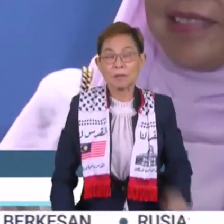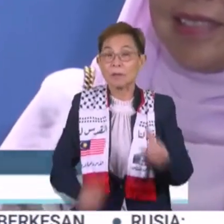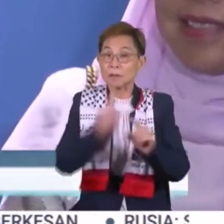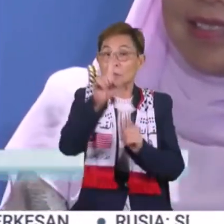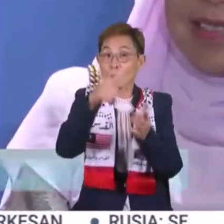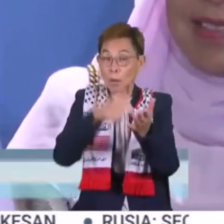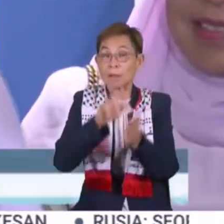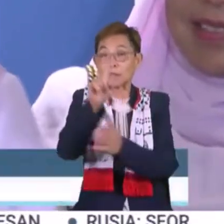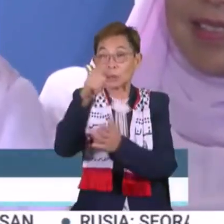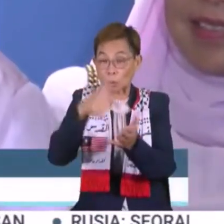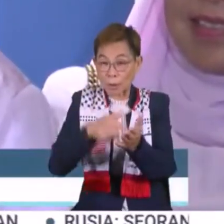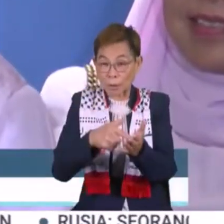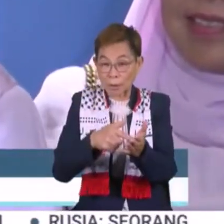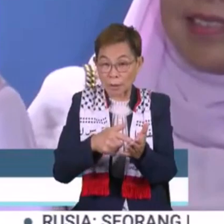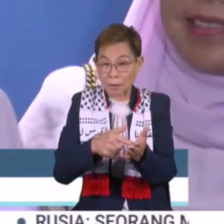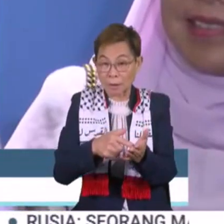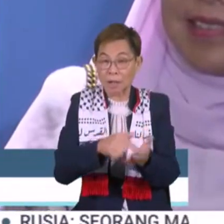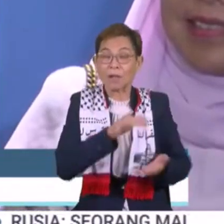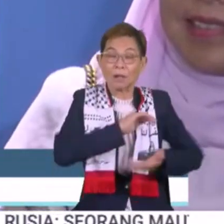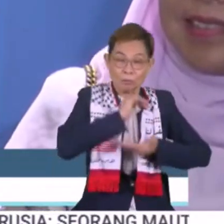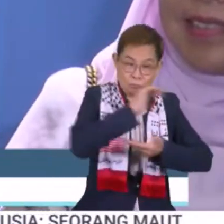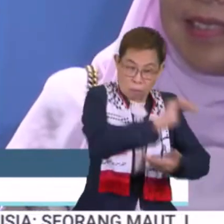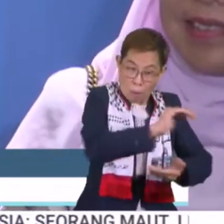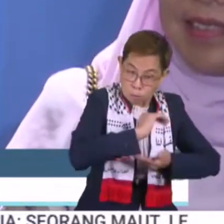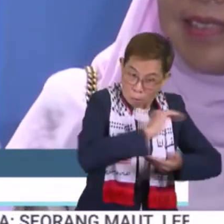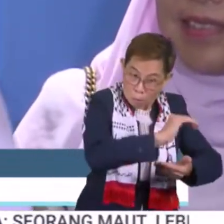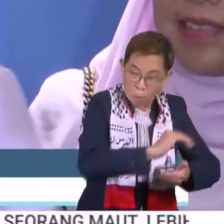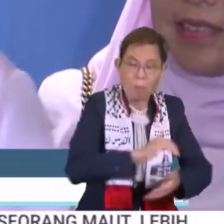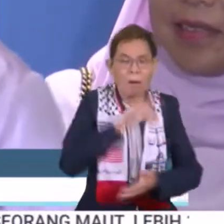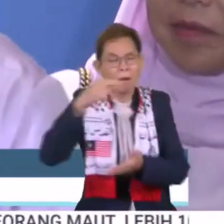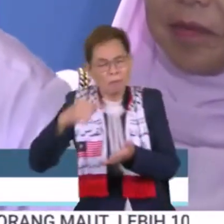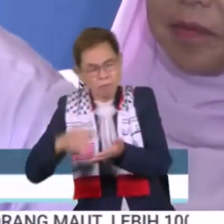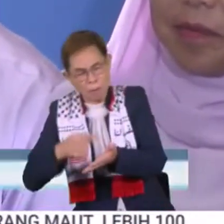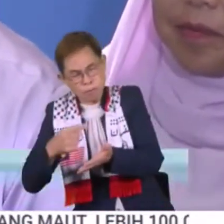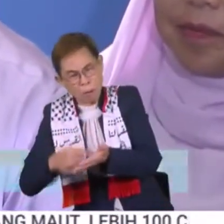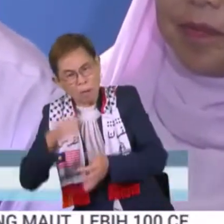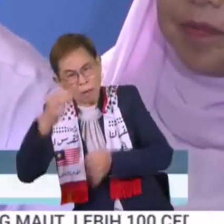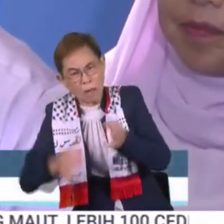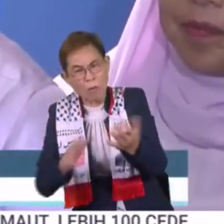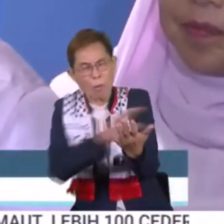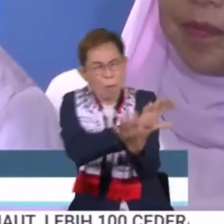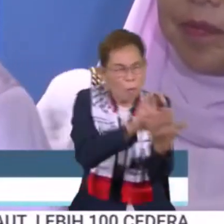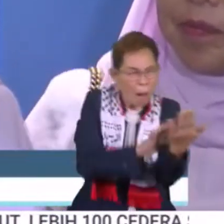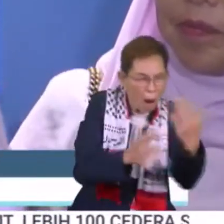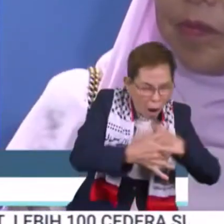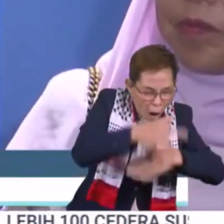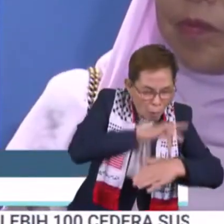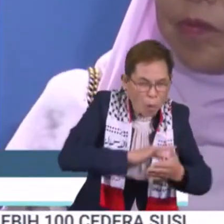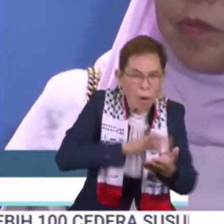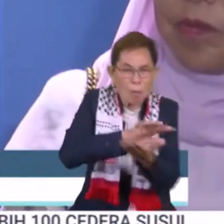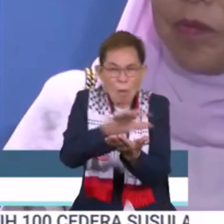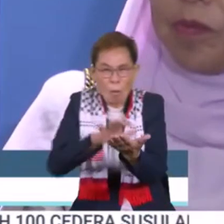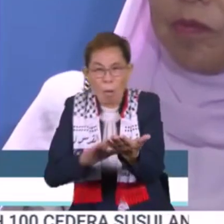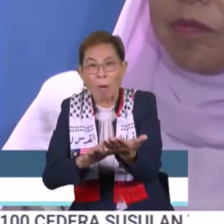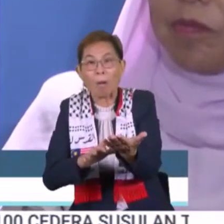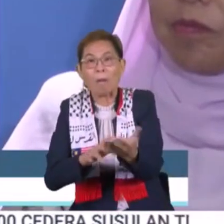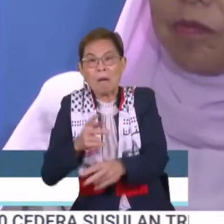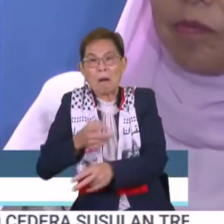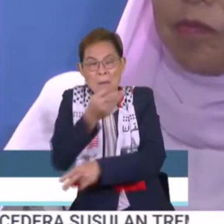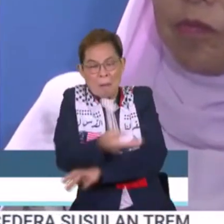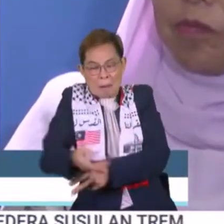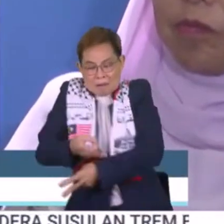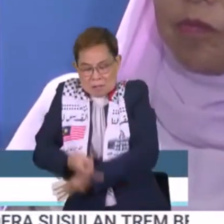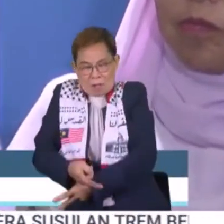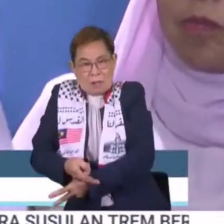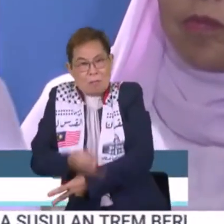Satu lagi ialah daripada supply juga, because kadang-kadang kalau you bagi plan awal, you cita hoarding will happen.